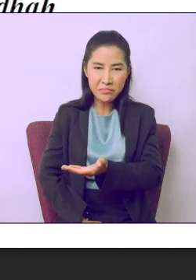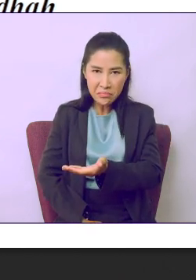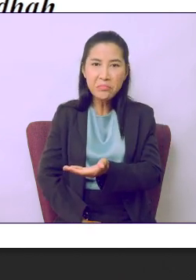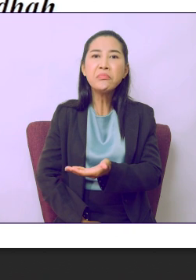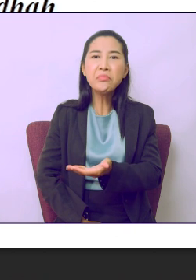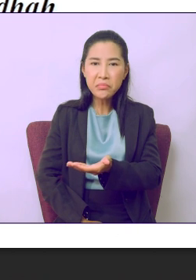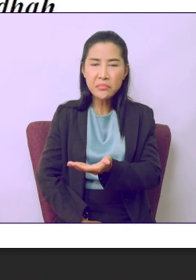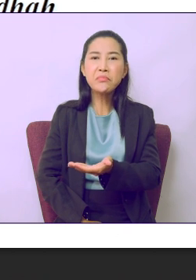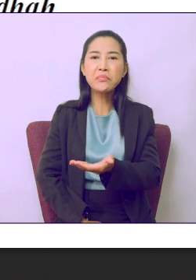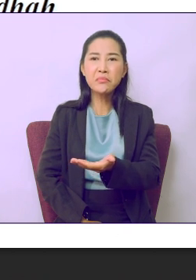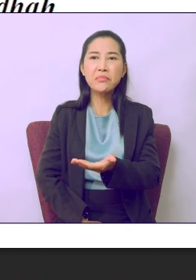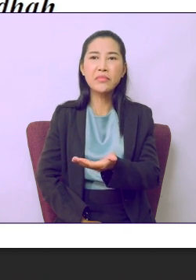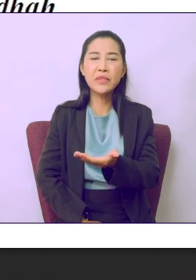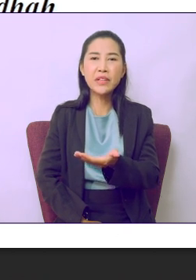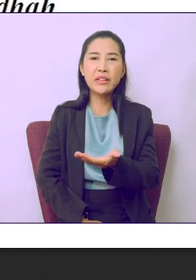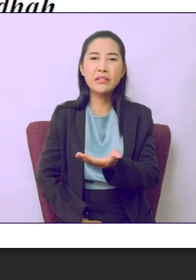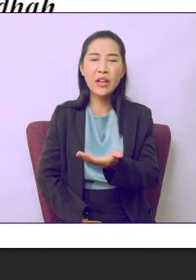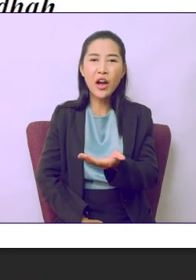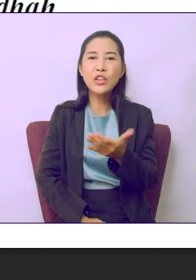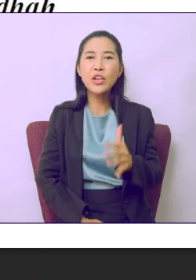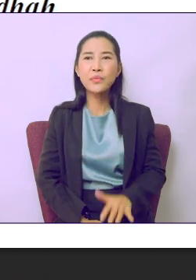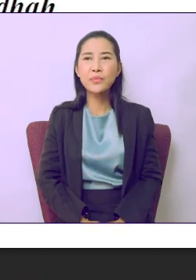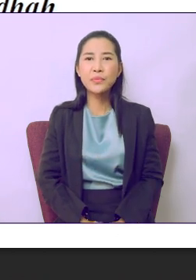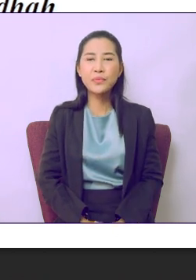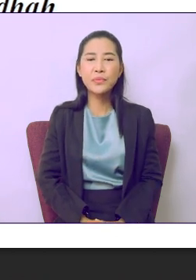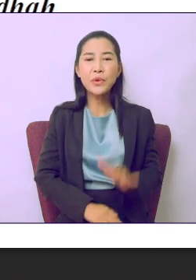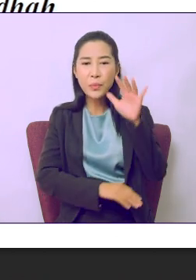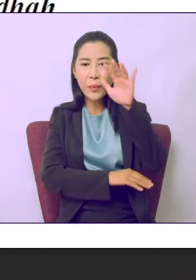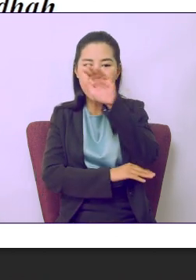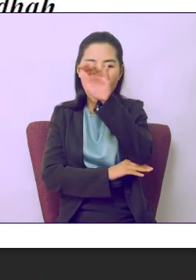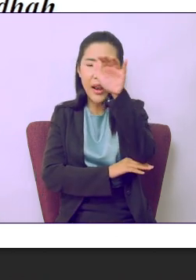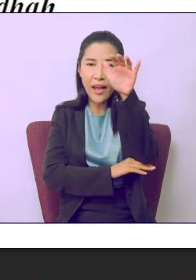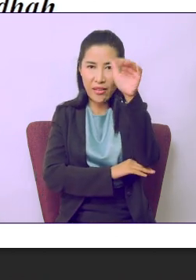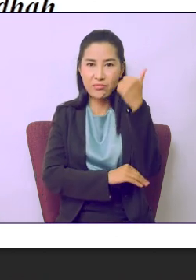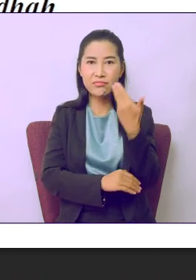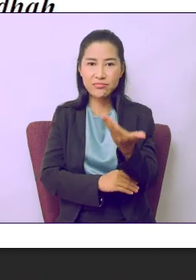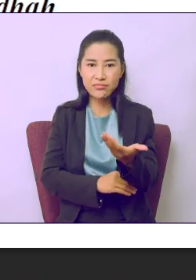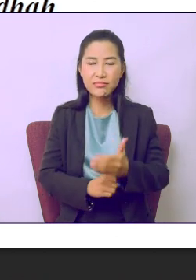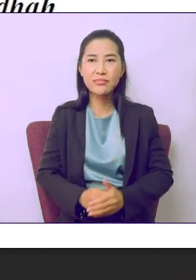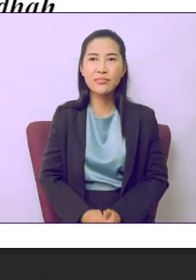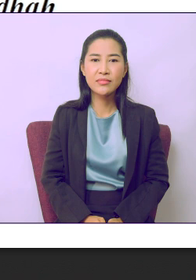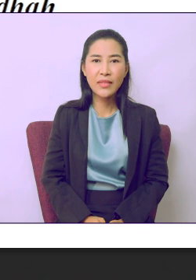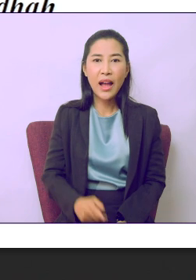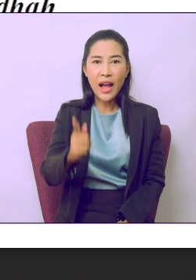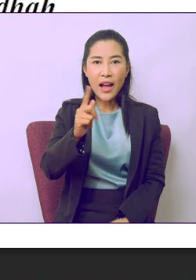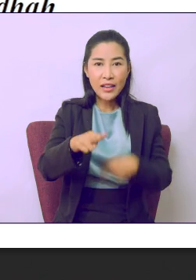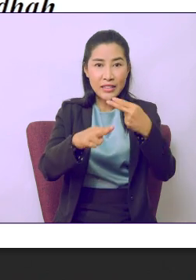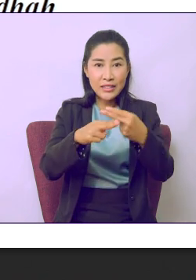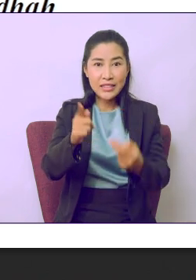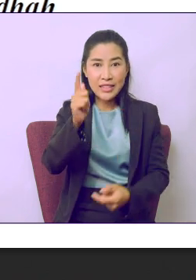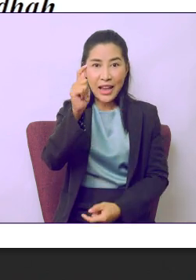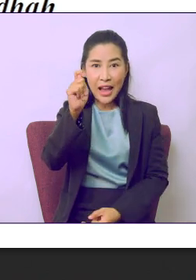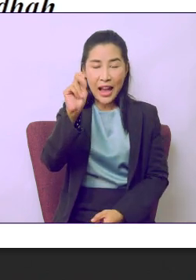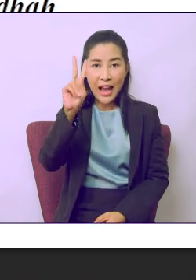พญานาคเนาะนักกะนักกะนะครับอ่าเป็นนี่ครับอนันตนาคราชครับเขา